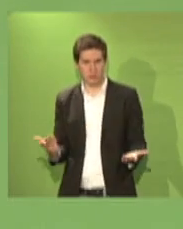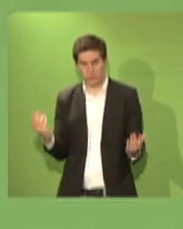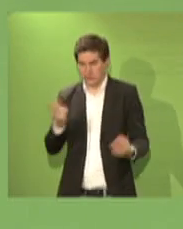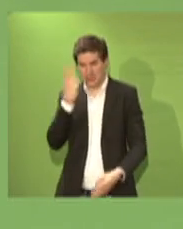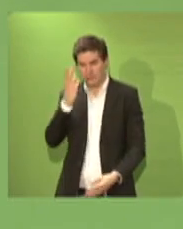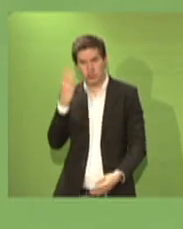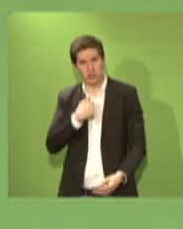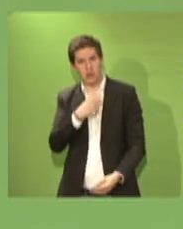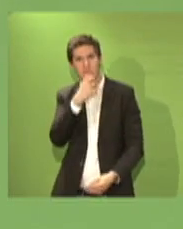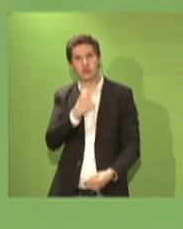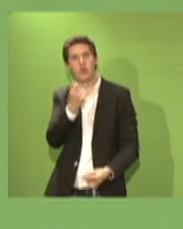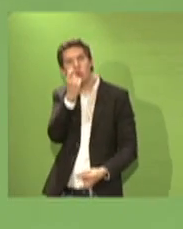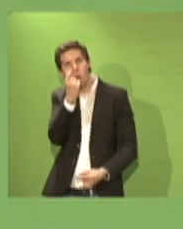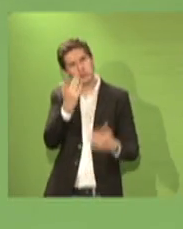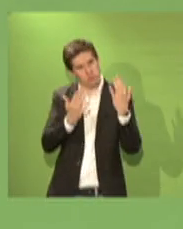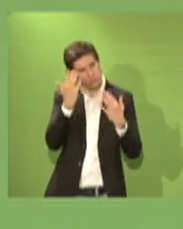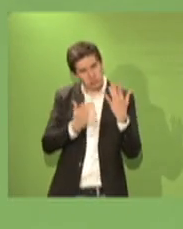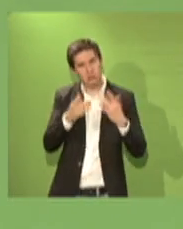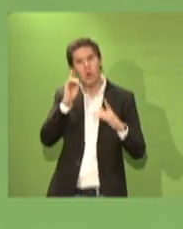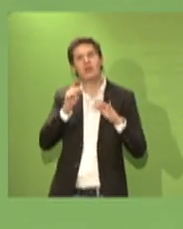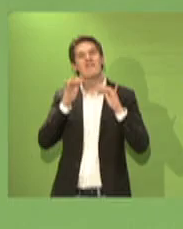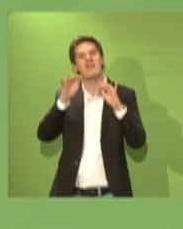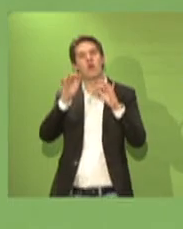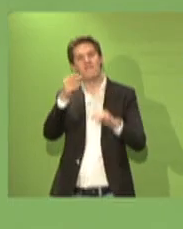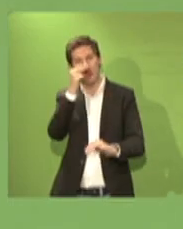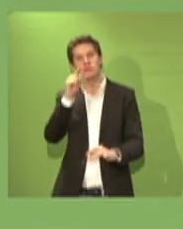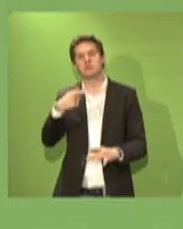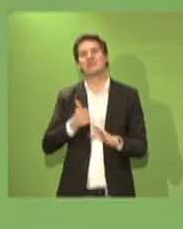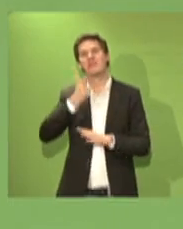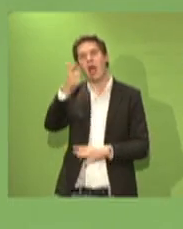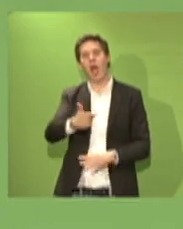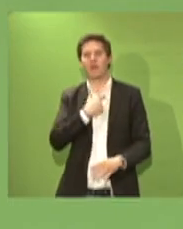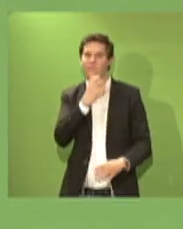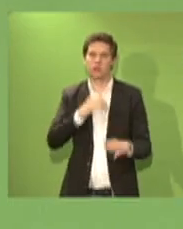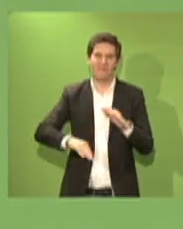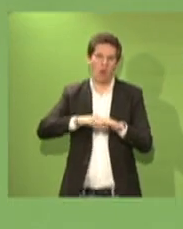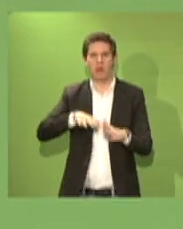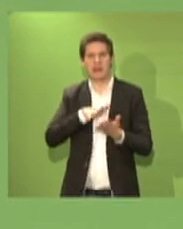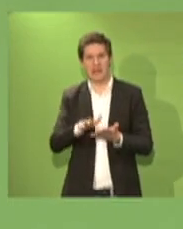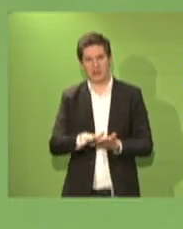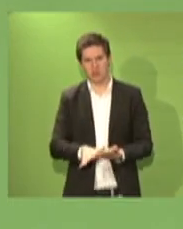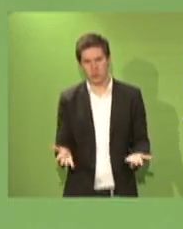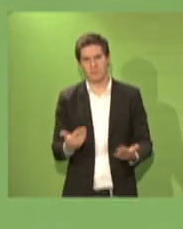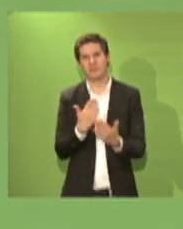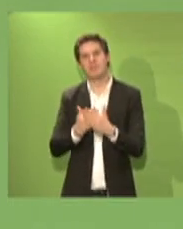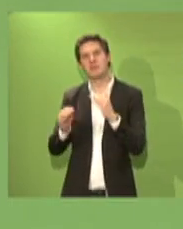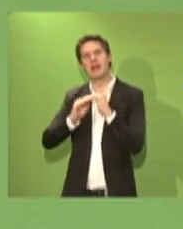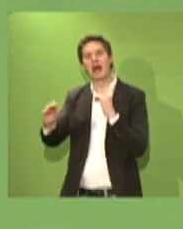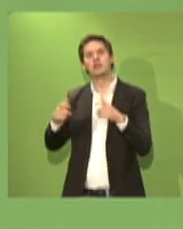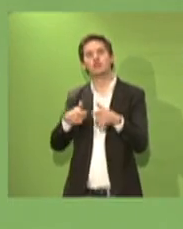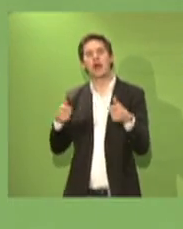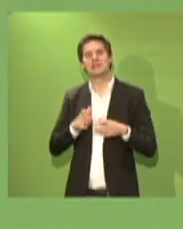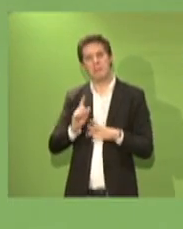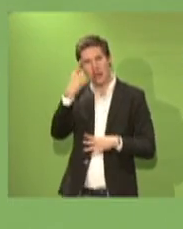Wirkung beobachten und eine Evaluation nach 2 Jahren vornehmen. Und damit gebe ich auch dem neuen Landesschatzmeister gleich eine